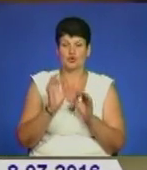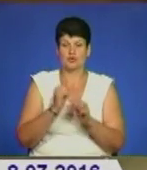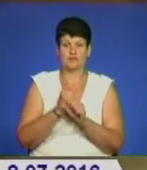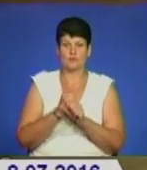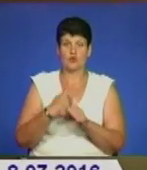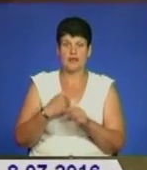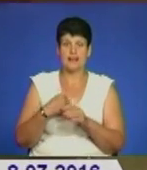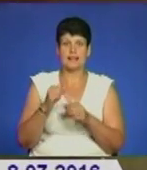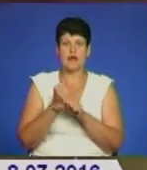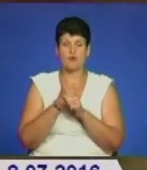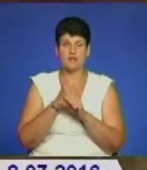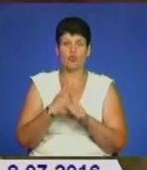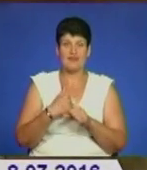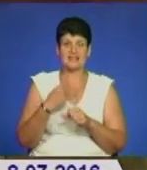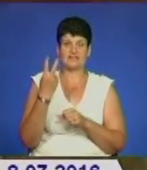лаборант, у мене